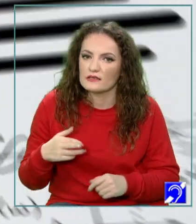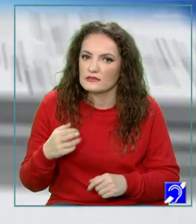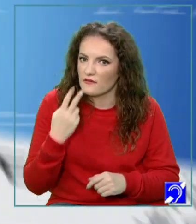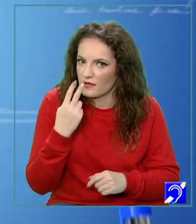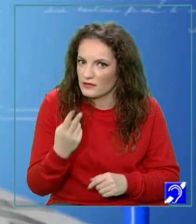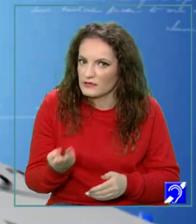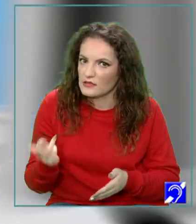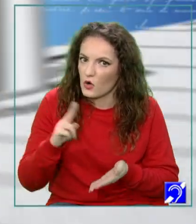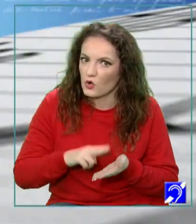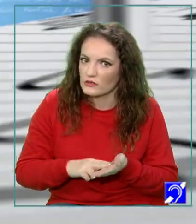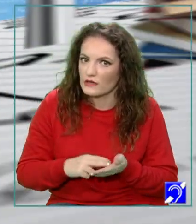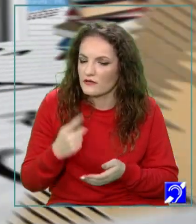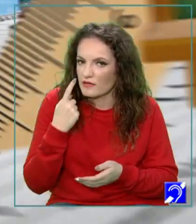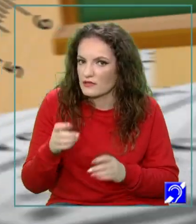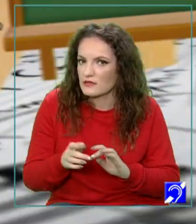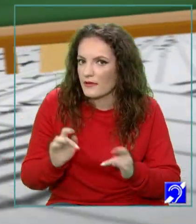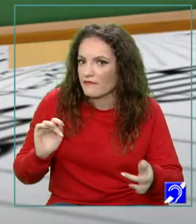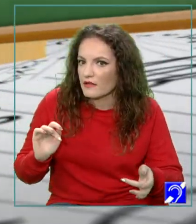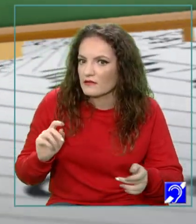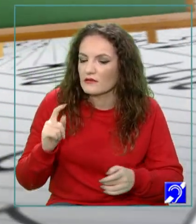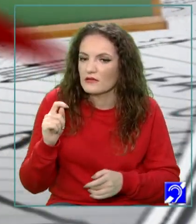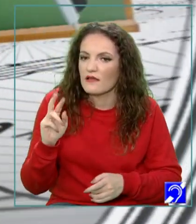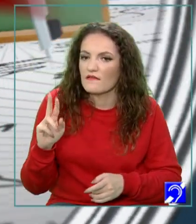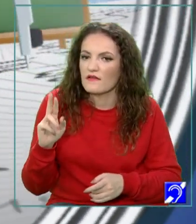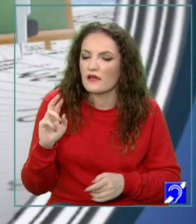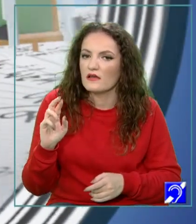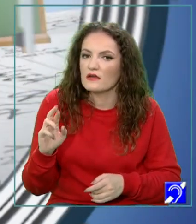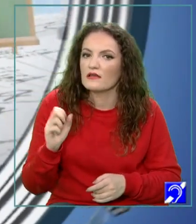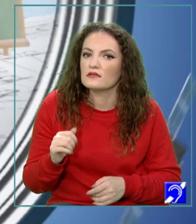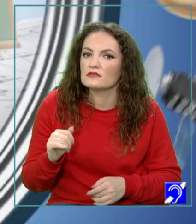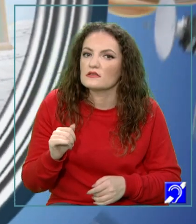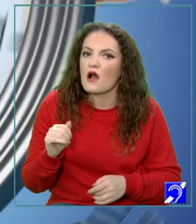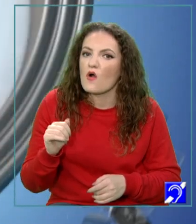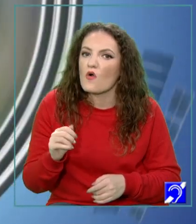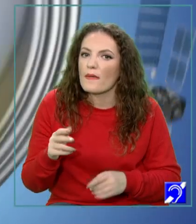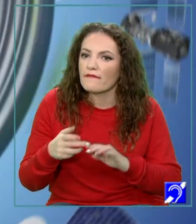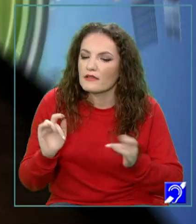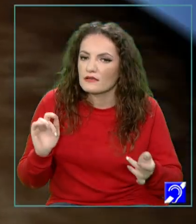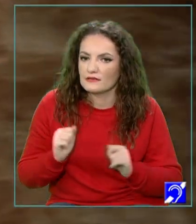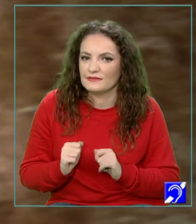disponibile online pe site-ul tvr.ro sau pe canalul de YouTube al Televiziunii Române.